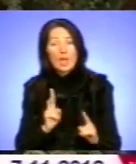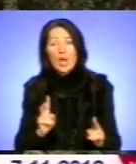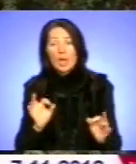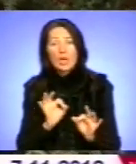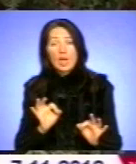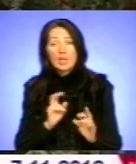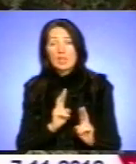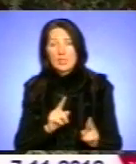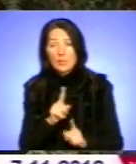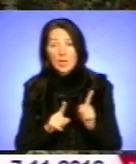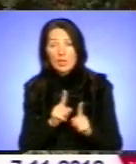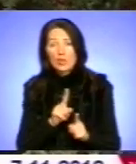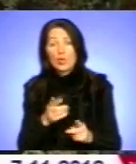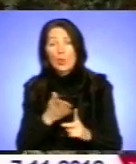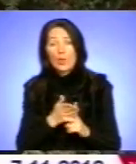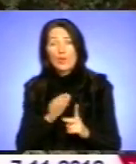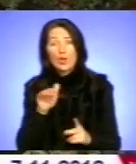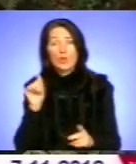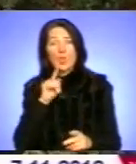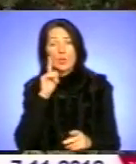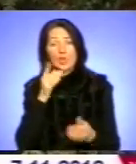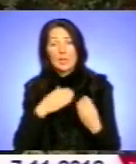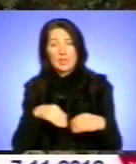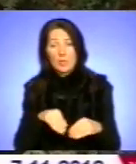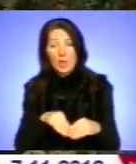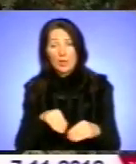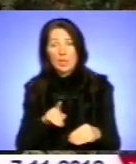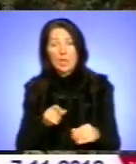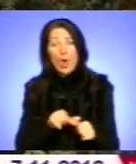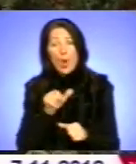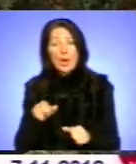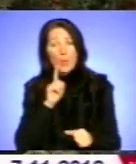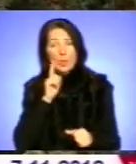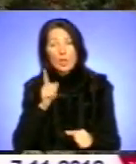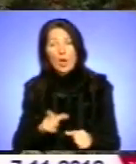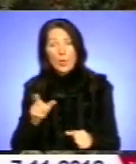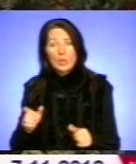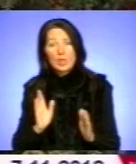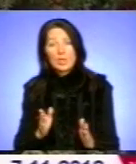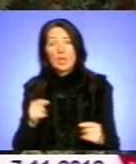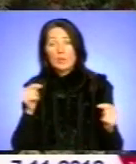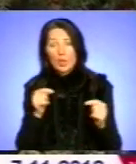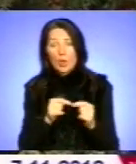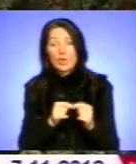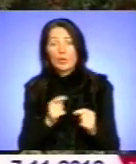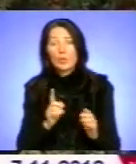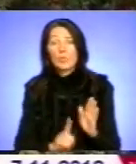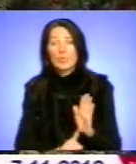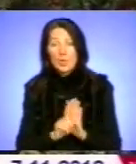щодо пільгового кредитування молодих сімей чи одиноких молодих громадян, а тільки встановлено певні засади